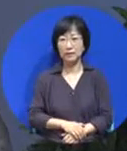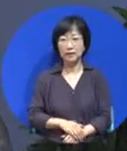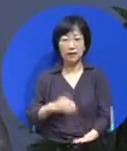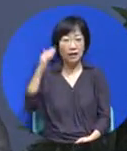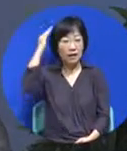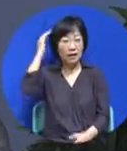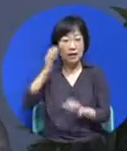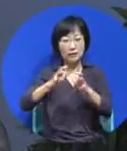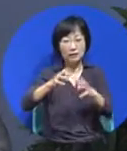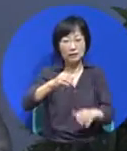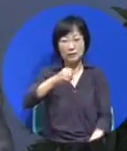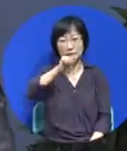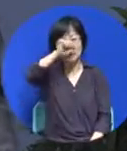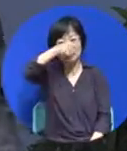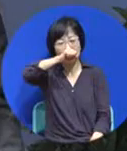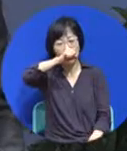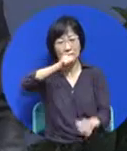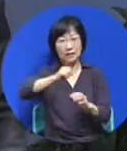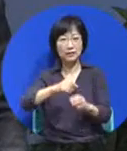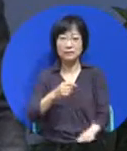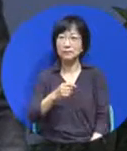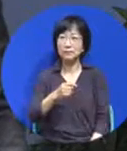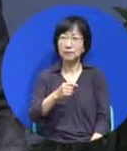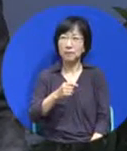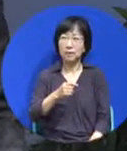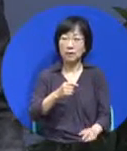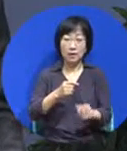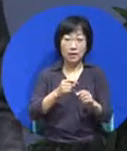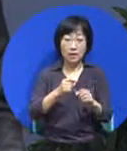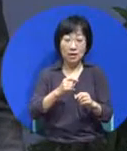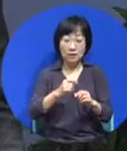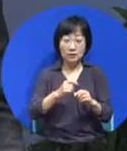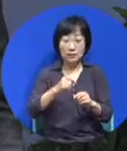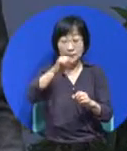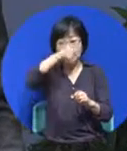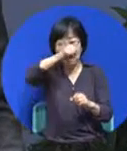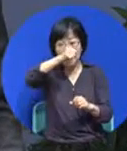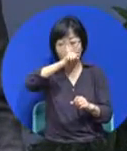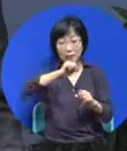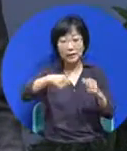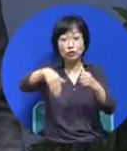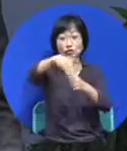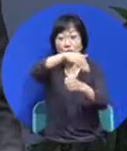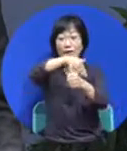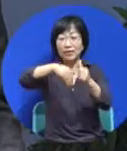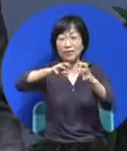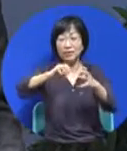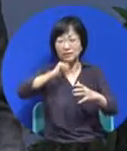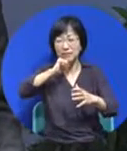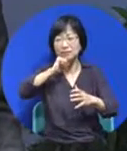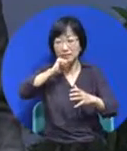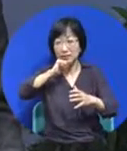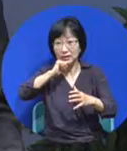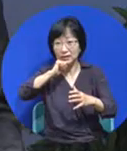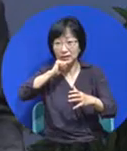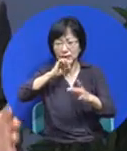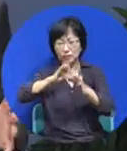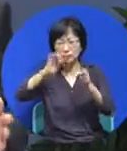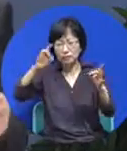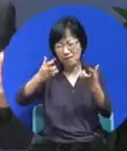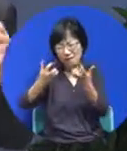거죠. And also countries like Korea, even Taiwan or Thailand, these are countries that were also spiritually destitute. 그러니까